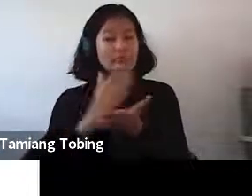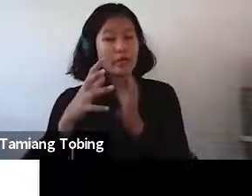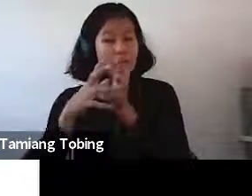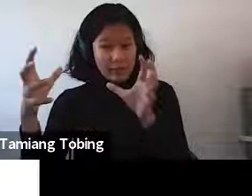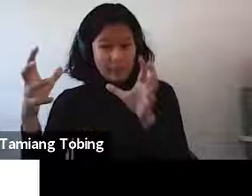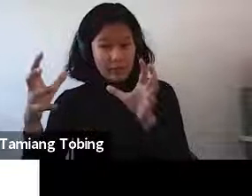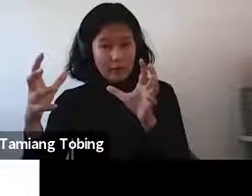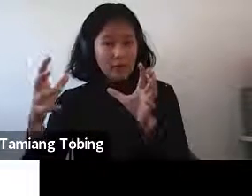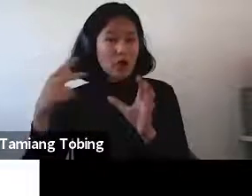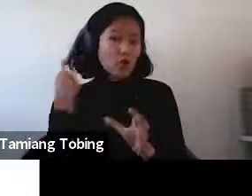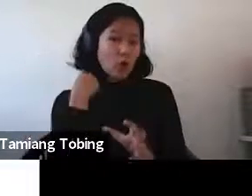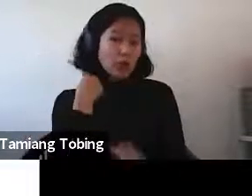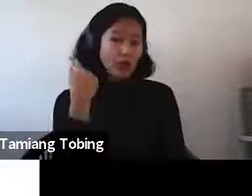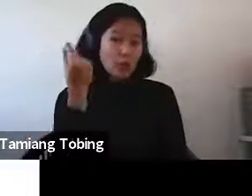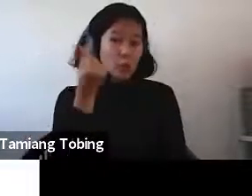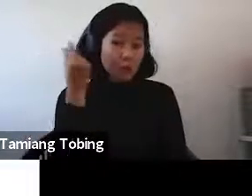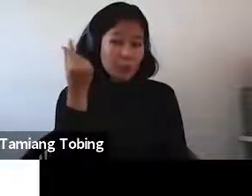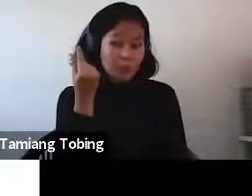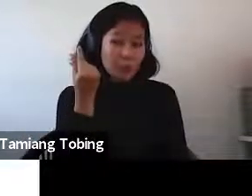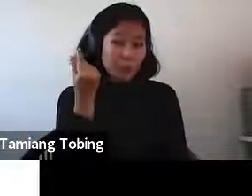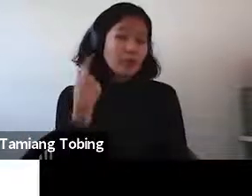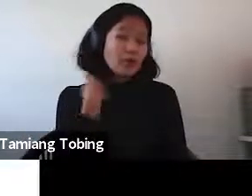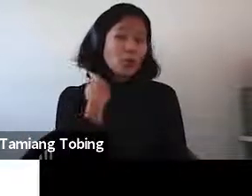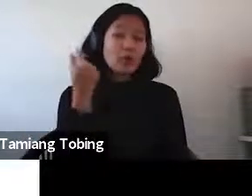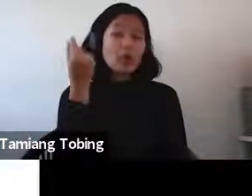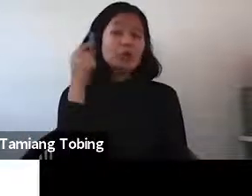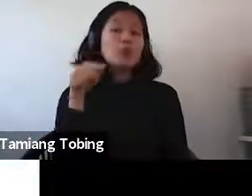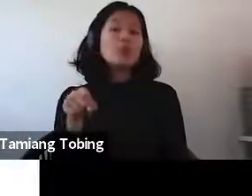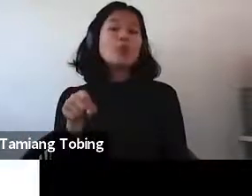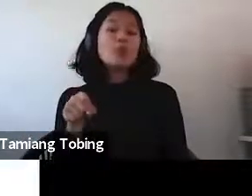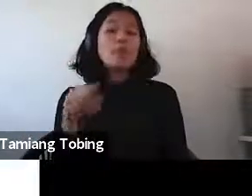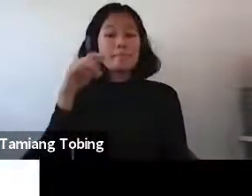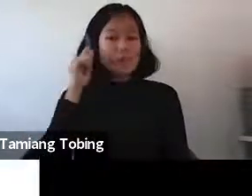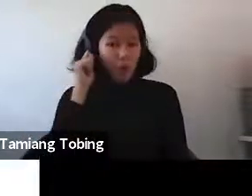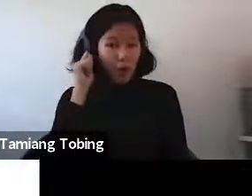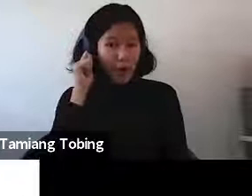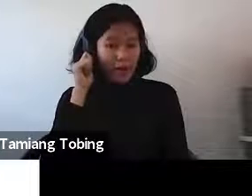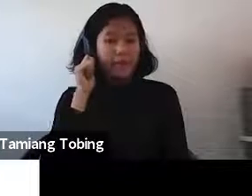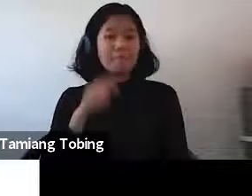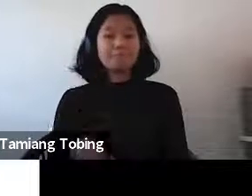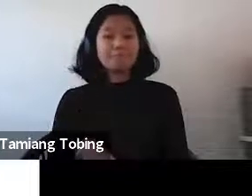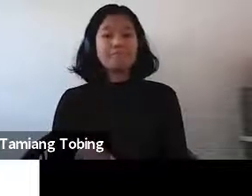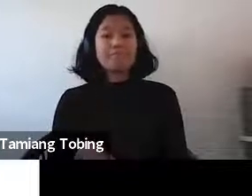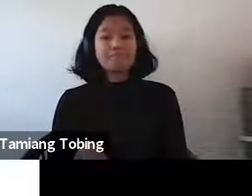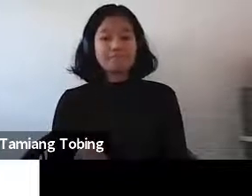sebagian besar dokter umum ya, sebagian besar dokter umum itu adalah perempuan. Ya. Kemudian